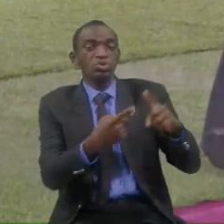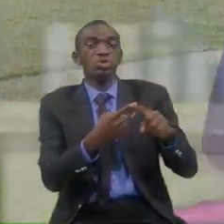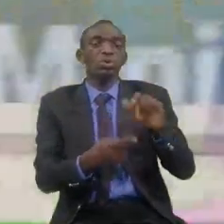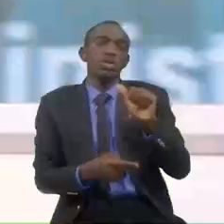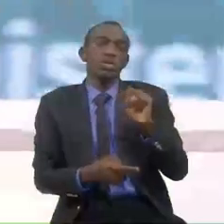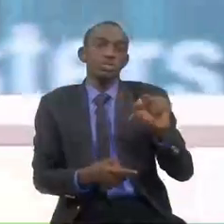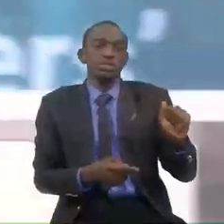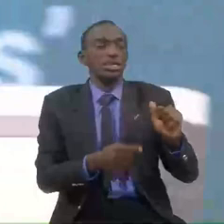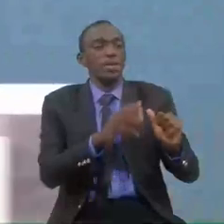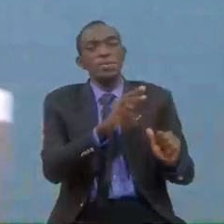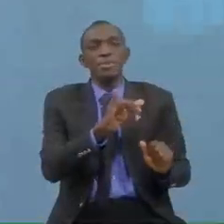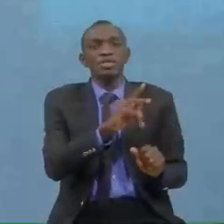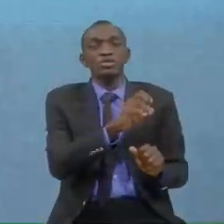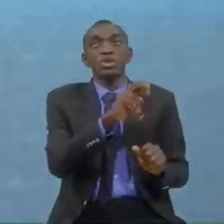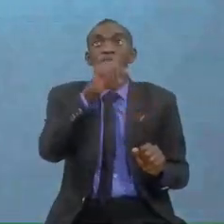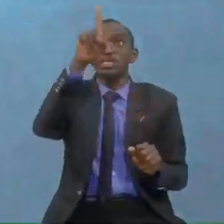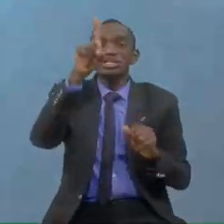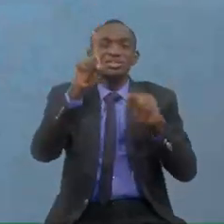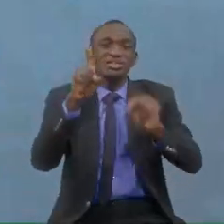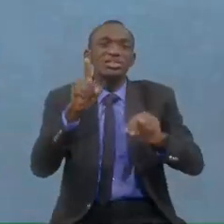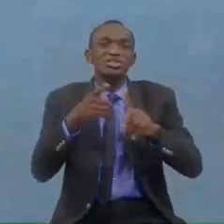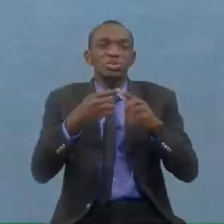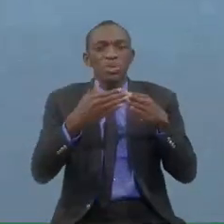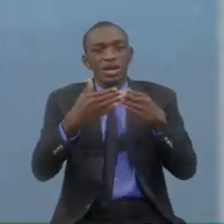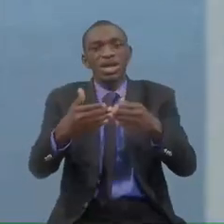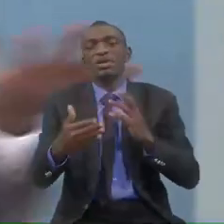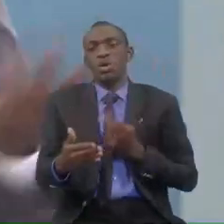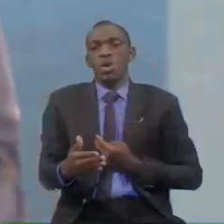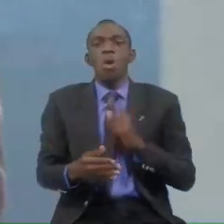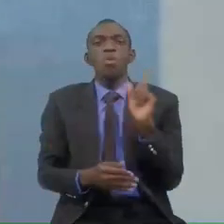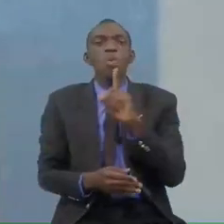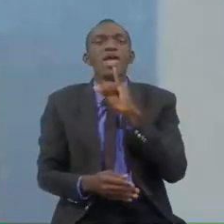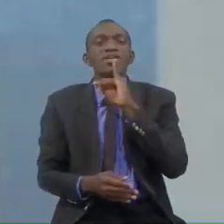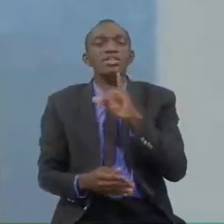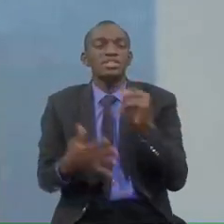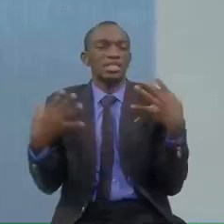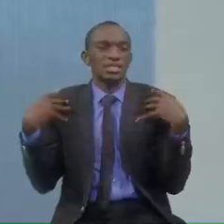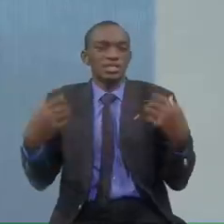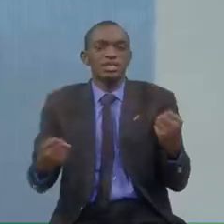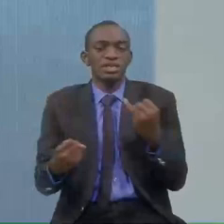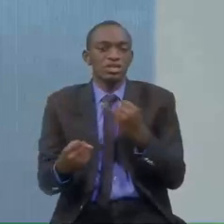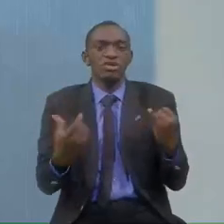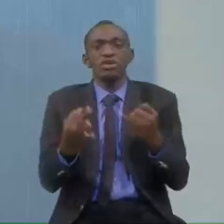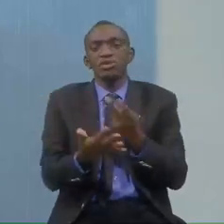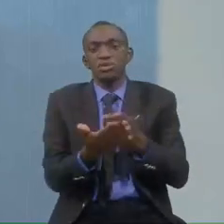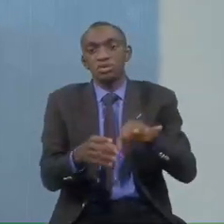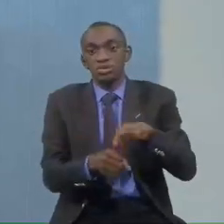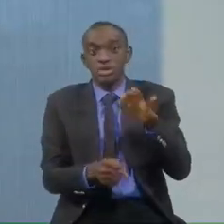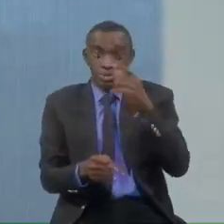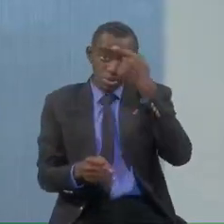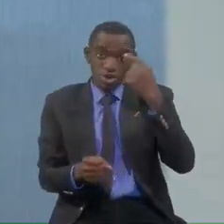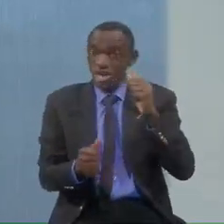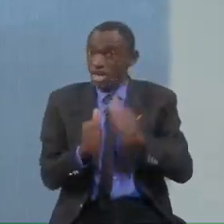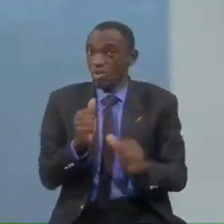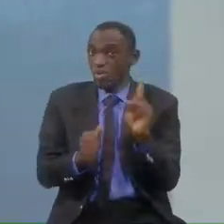Asie mineure, il doit nous guider. Et où est la guérison du Saint-Esprit? Parce que où que l'Esprit de Dieu se